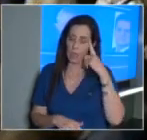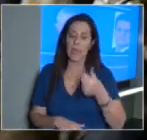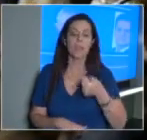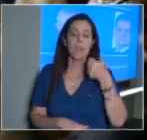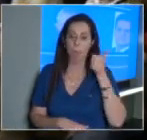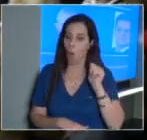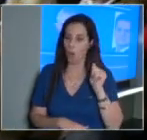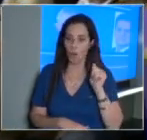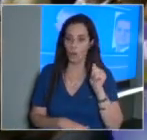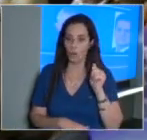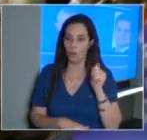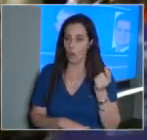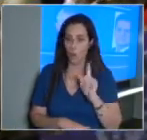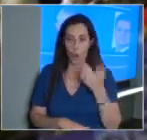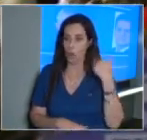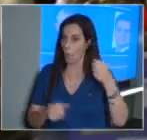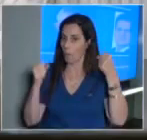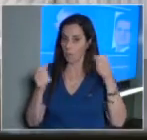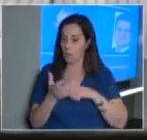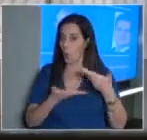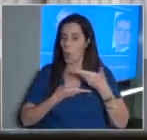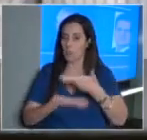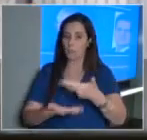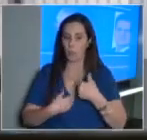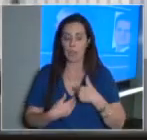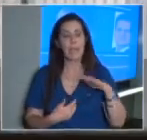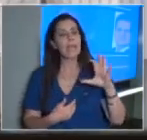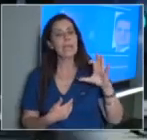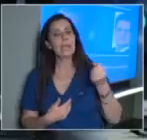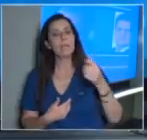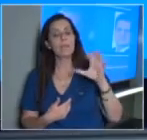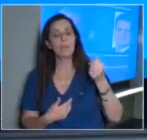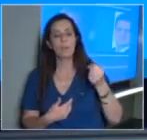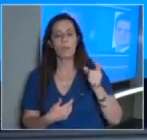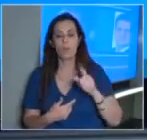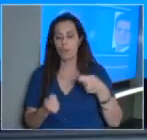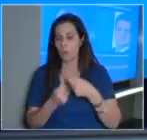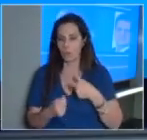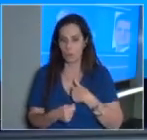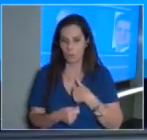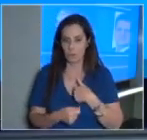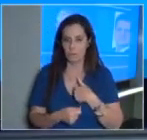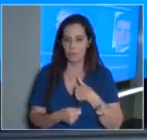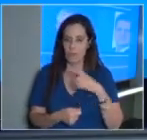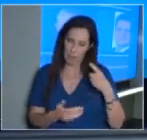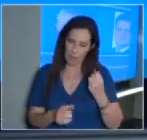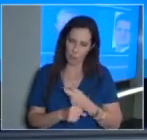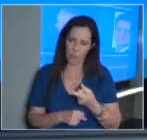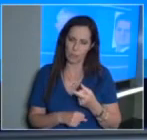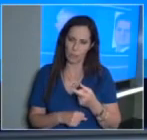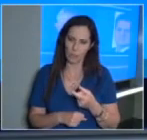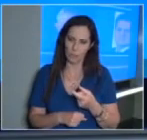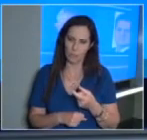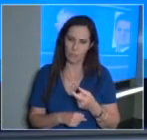אתמול לא היינו אכן בהפגנה, כי לא הוזמנו. אם היו מזמינים אתכם, ואף אחד לא שיתף אותנו, כנראה שהם התכוונו,